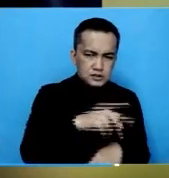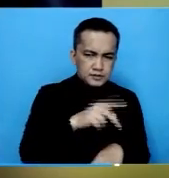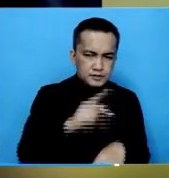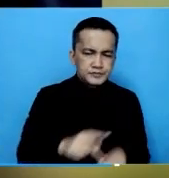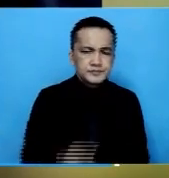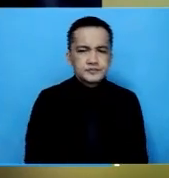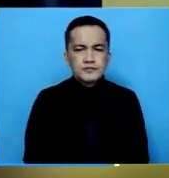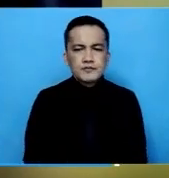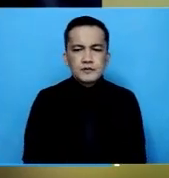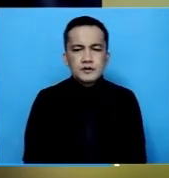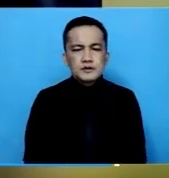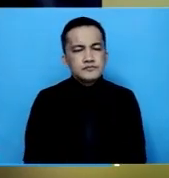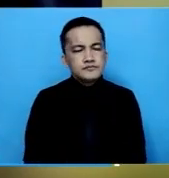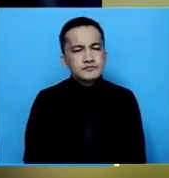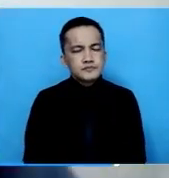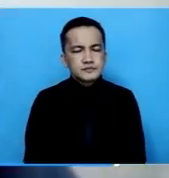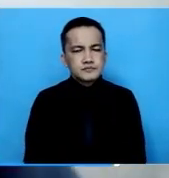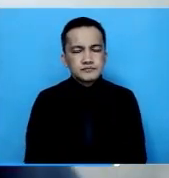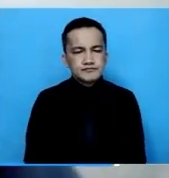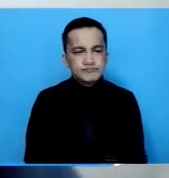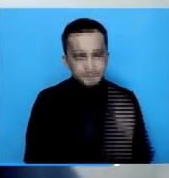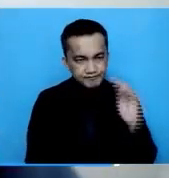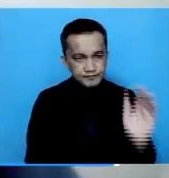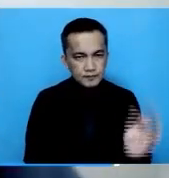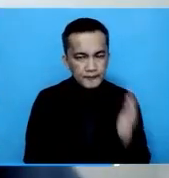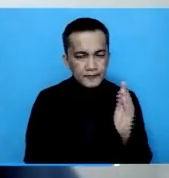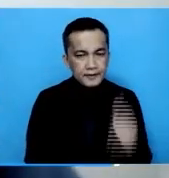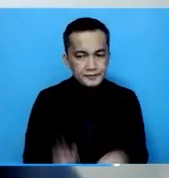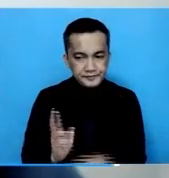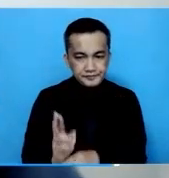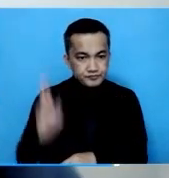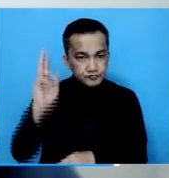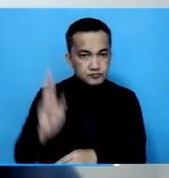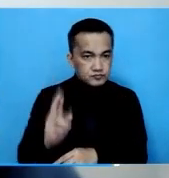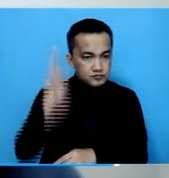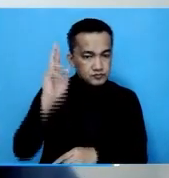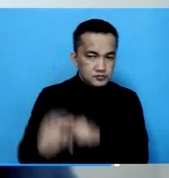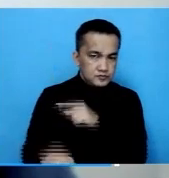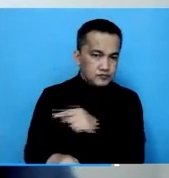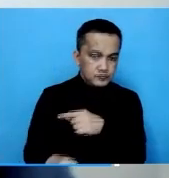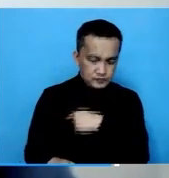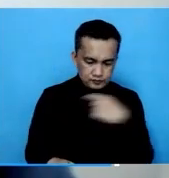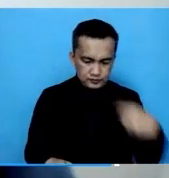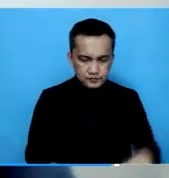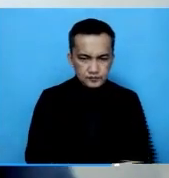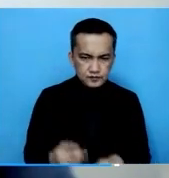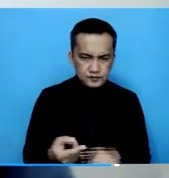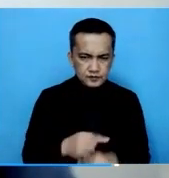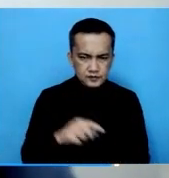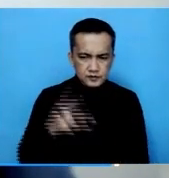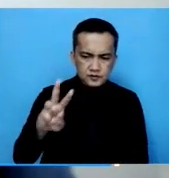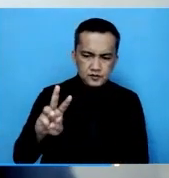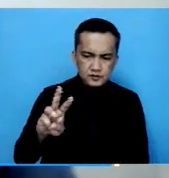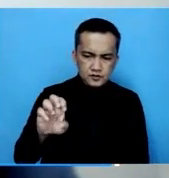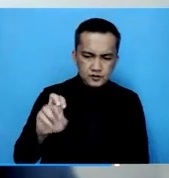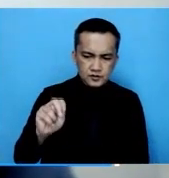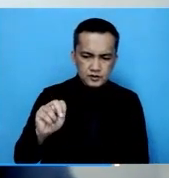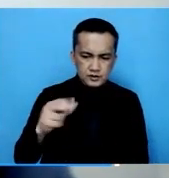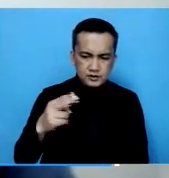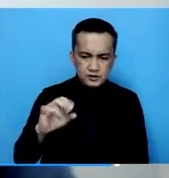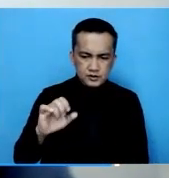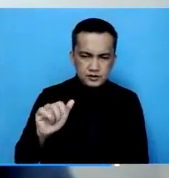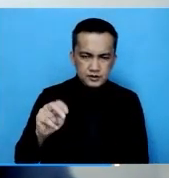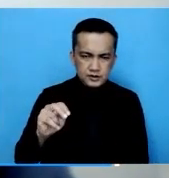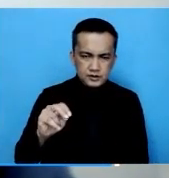Magandang umaga. Ito kasing mga launches na ginagawa ng China, nanggagaling to sa Wenchan